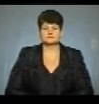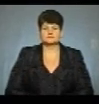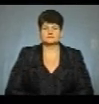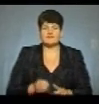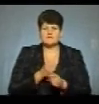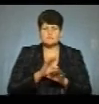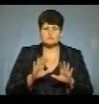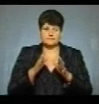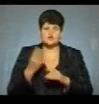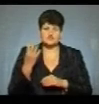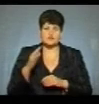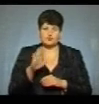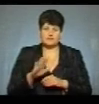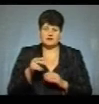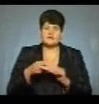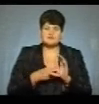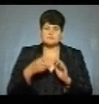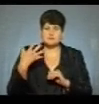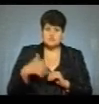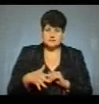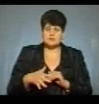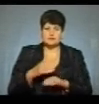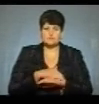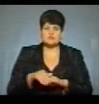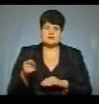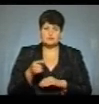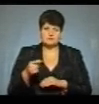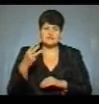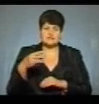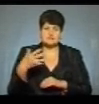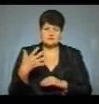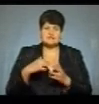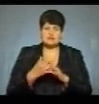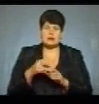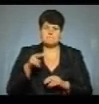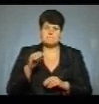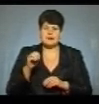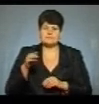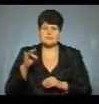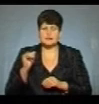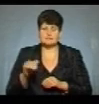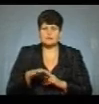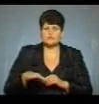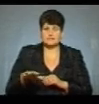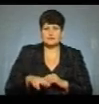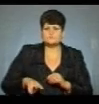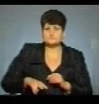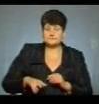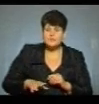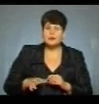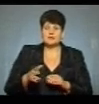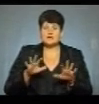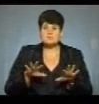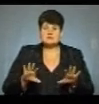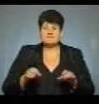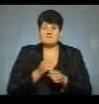Вибух трапився 4 вересня о 7:50 на вулиці Тернопільській, 35 у селі Петриків на подвір'ї ректора. На місці вибуху